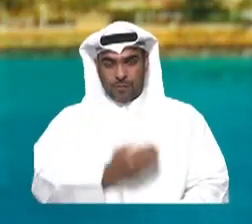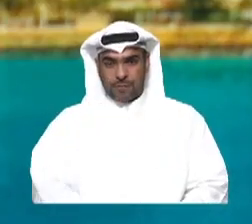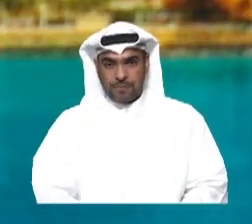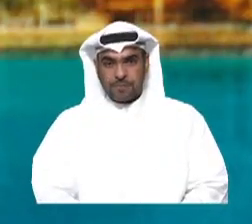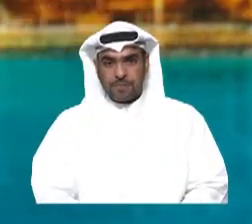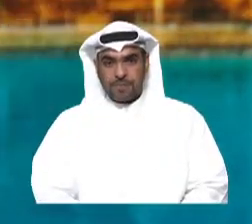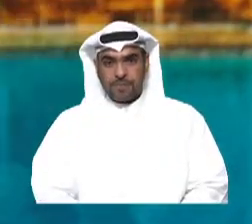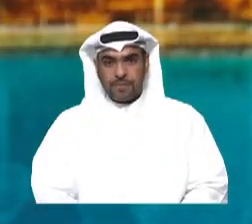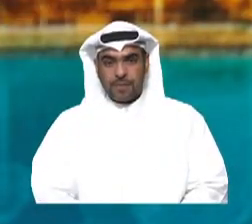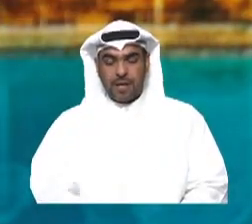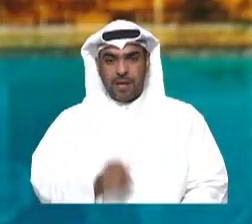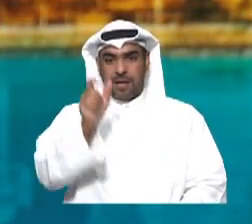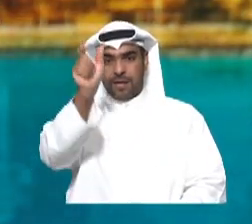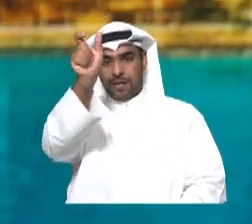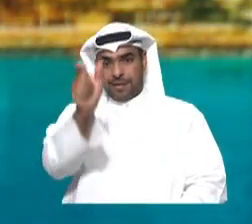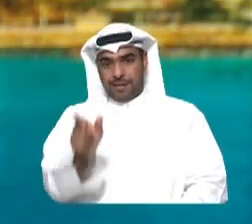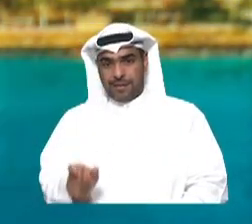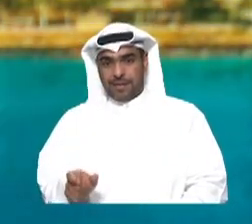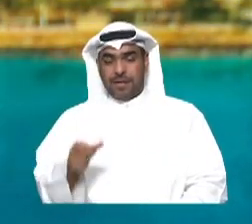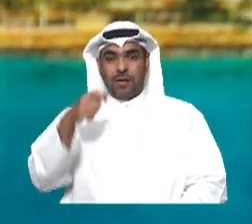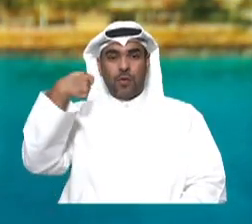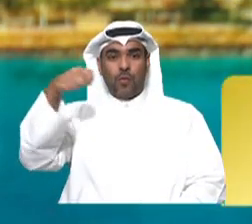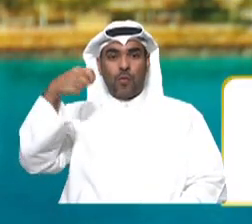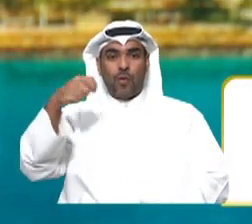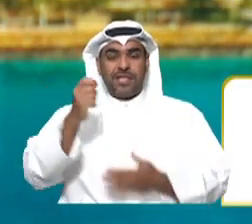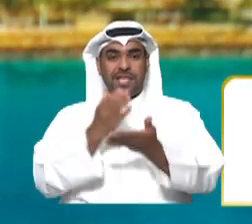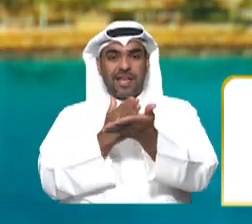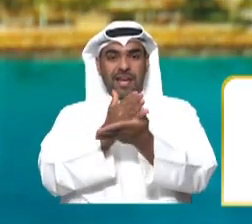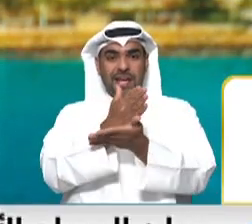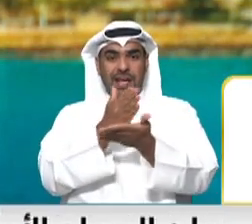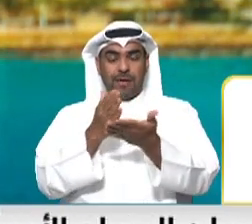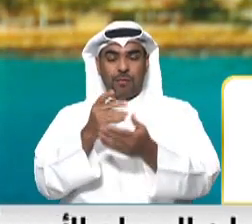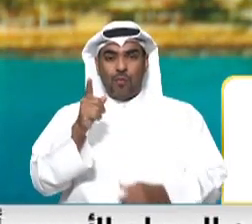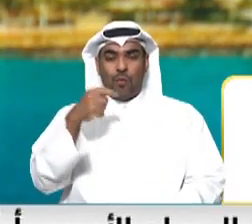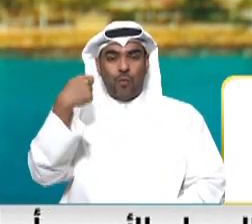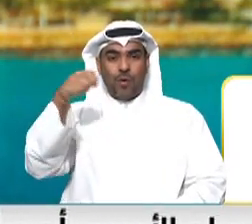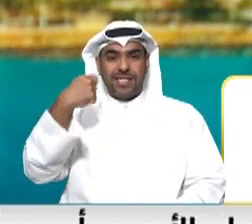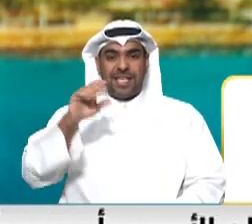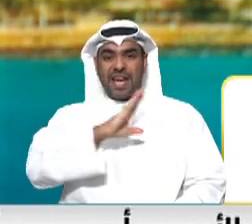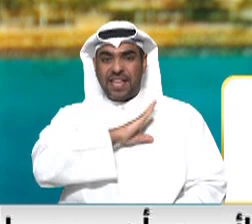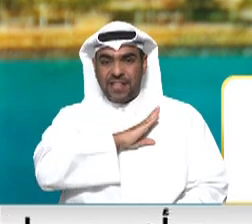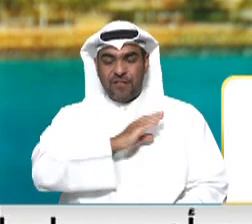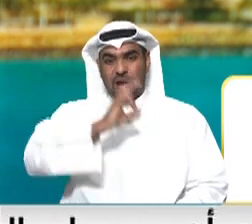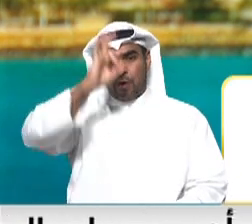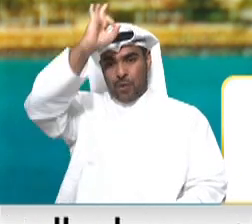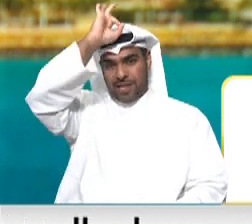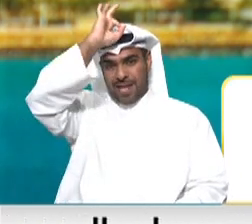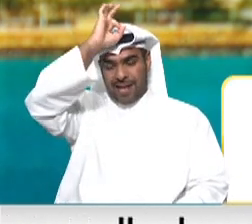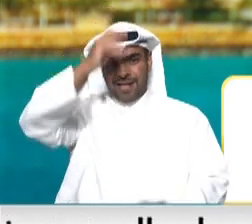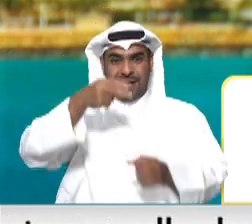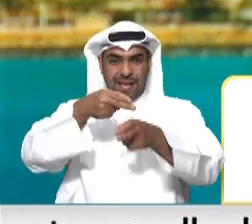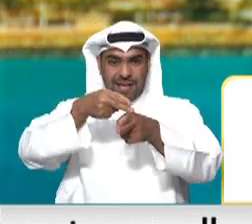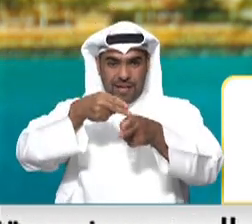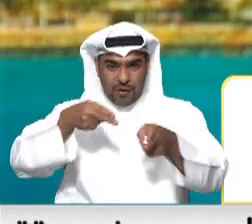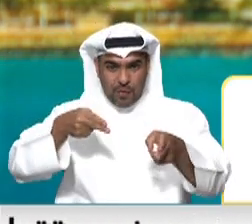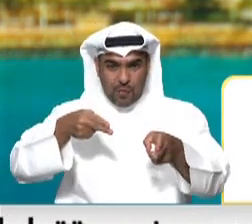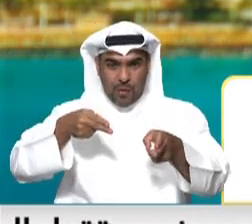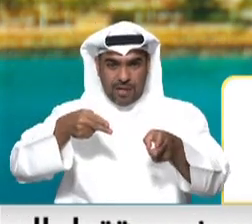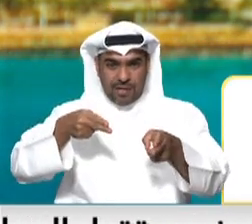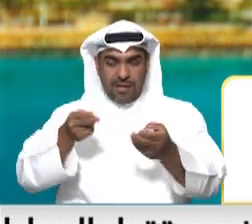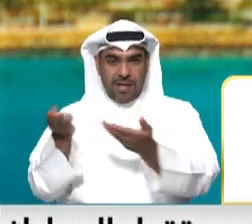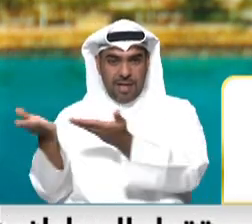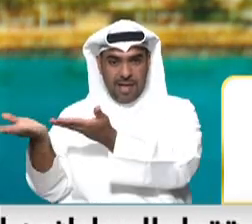استقبل النائب الاول لرئيس مجلس الوزراء ووزير الدفاع ووزير الداخليه الشيخ فهد يوسف سعود الصباح